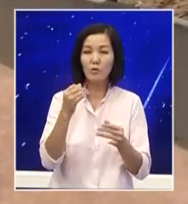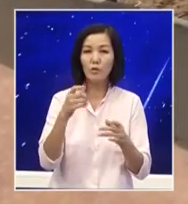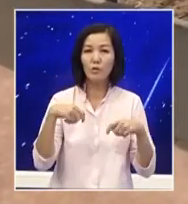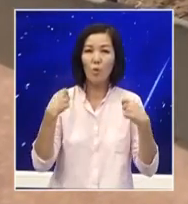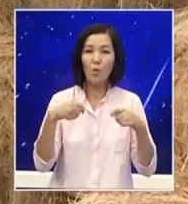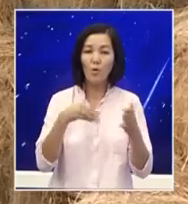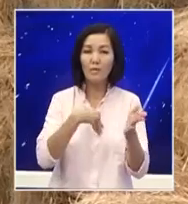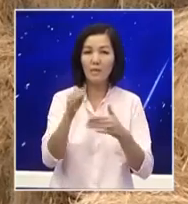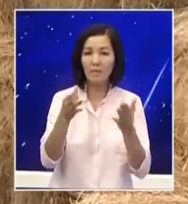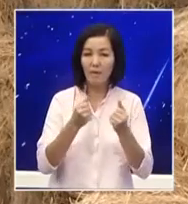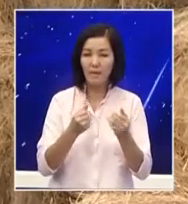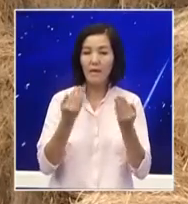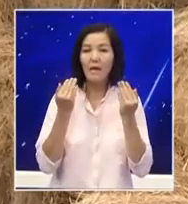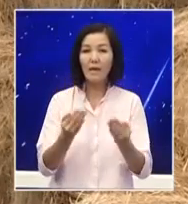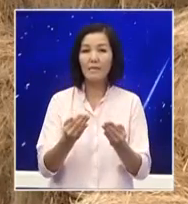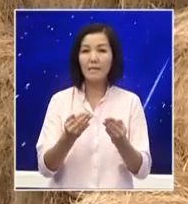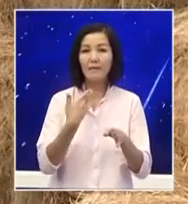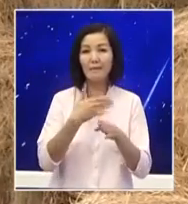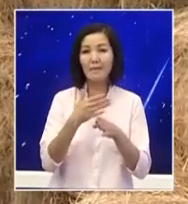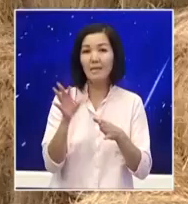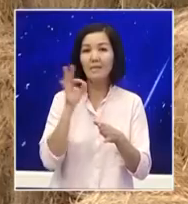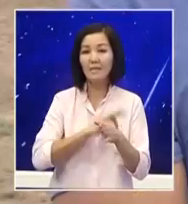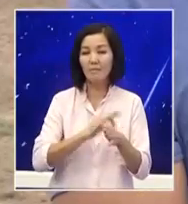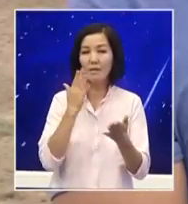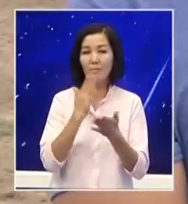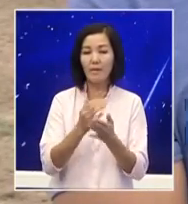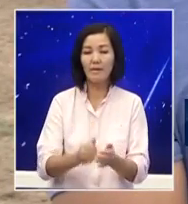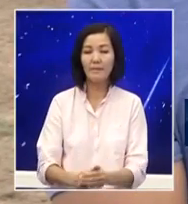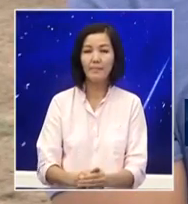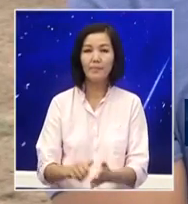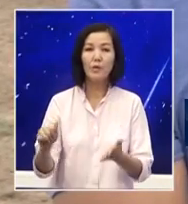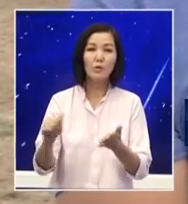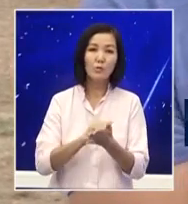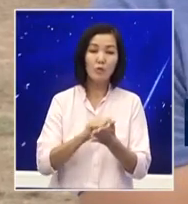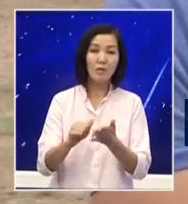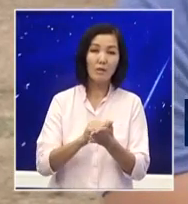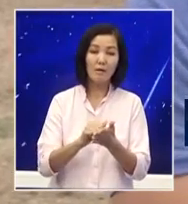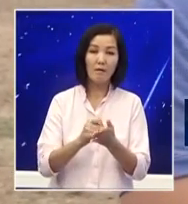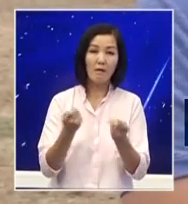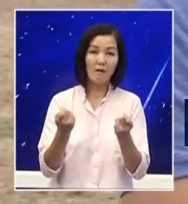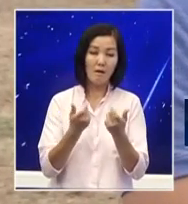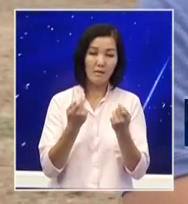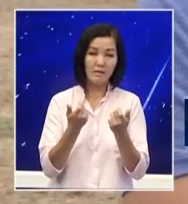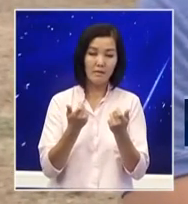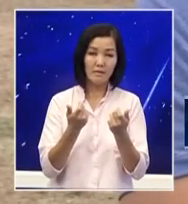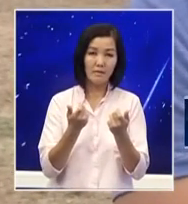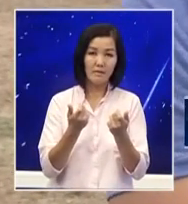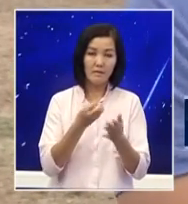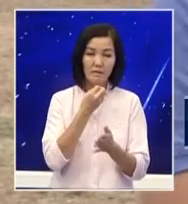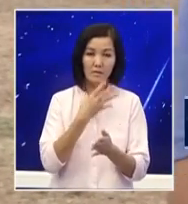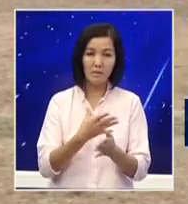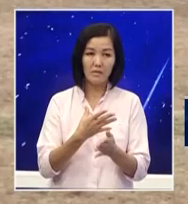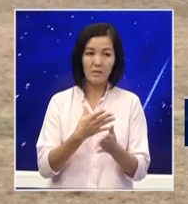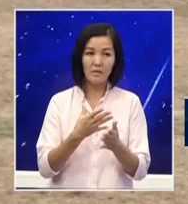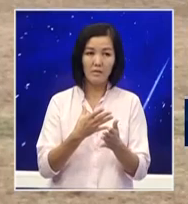ісін ілгерілетті. Айтуынша, бұл несиенің тиімділігі көп. Құжаттарын азайтыпты. Сол жағынан жақсы болып отыр енді.